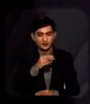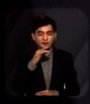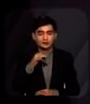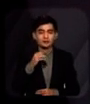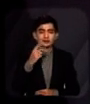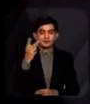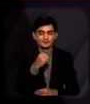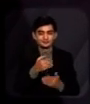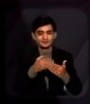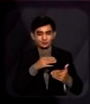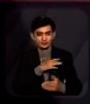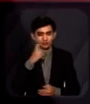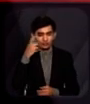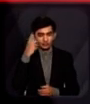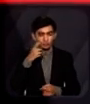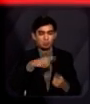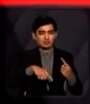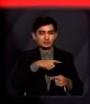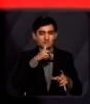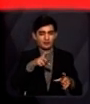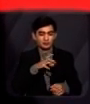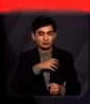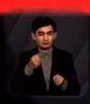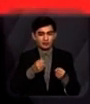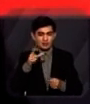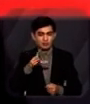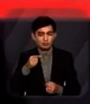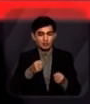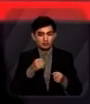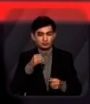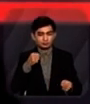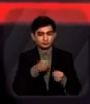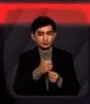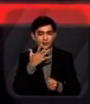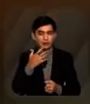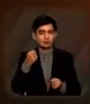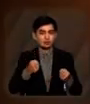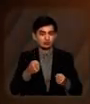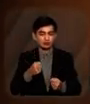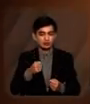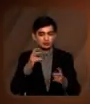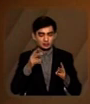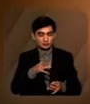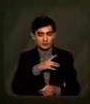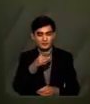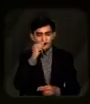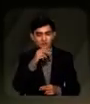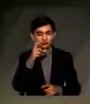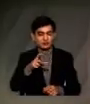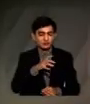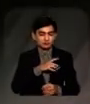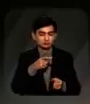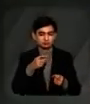недели назад нетрезвый бизнесмен за рулем «Лексуса» протаранил 5 машин. Виновник аварии – крупный в